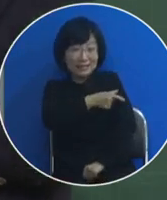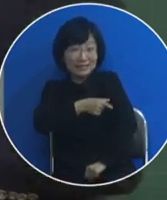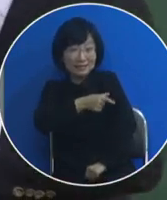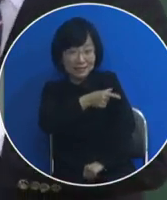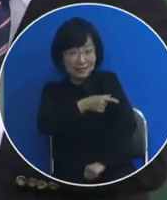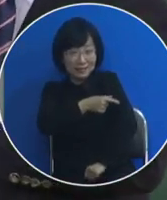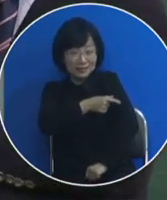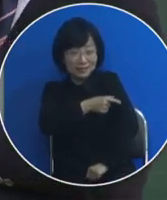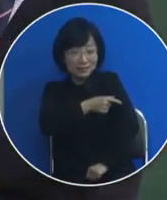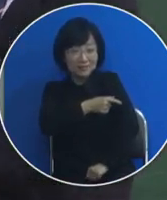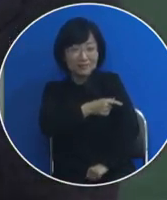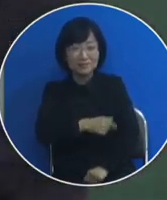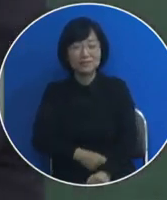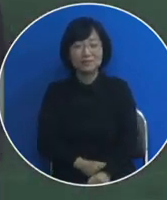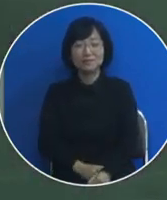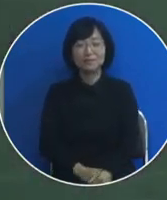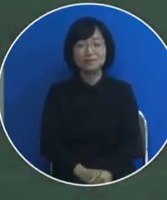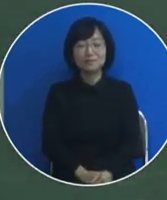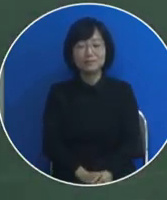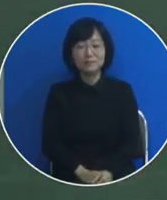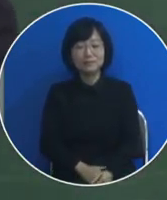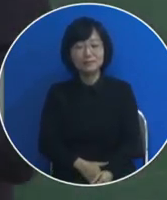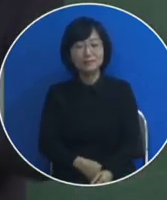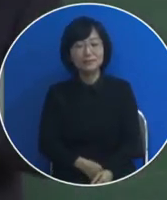자, 그러면